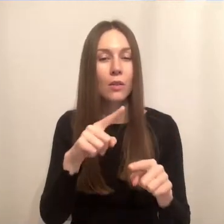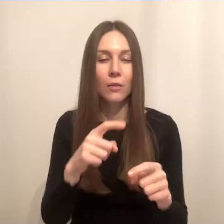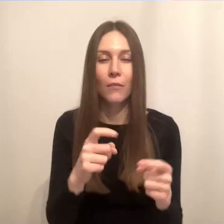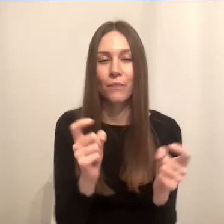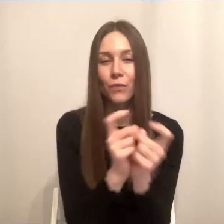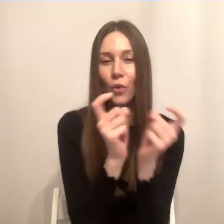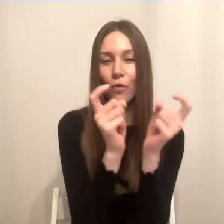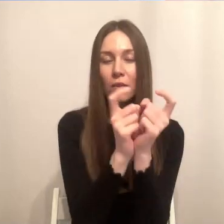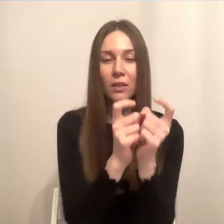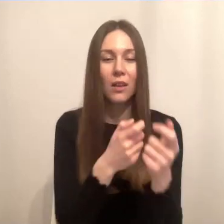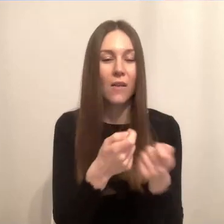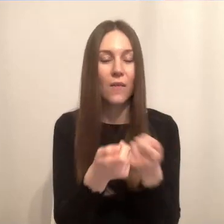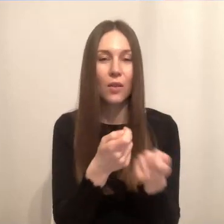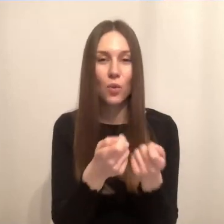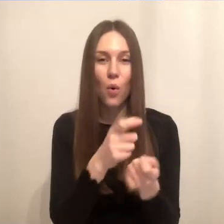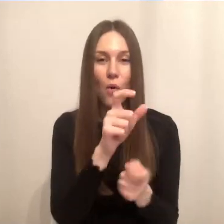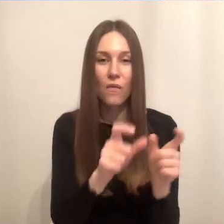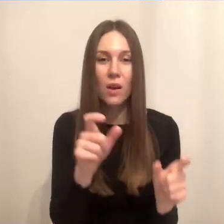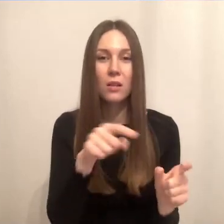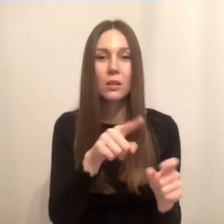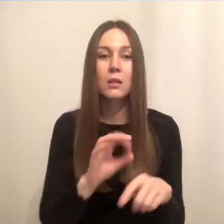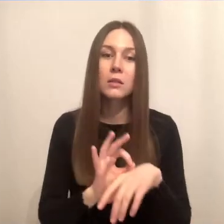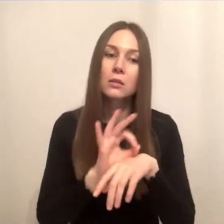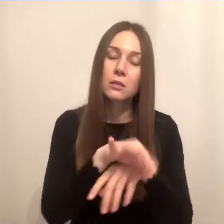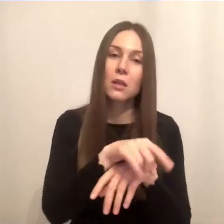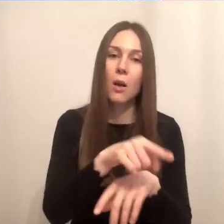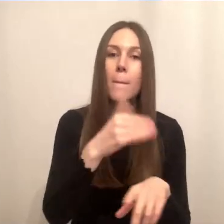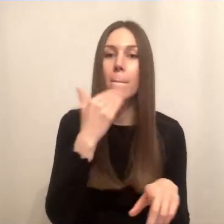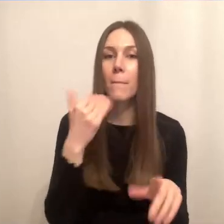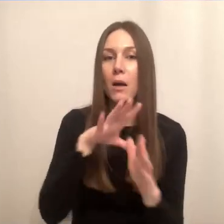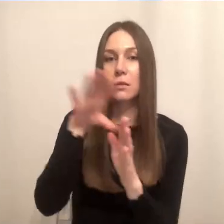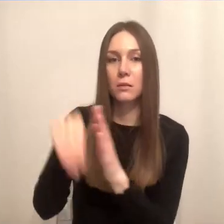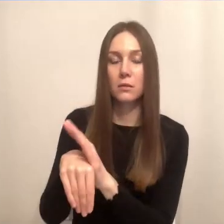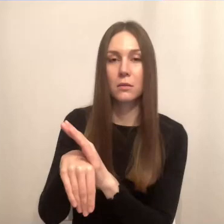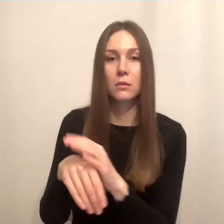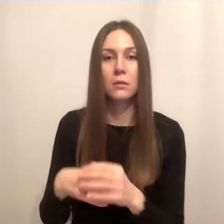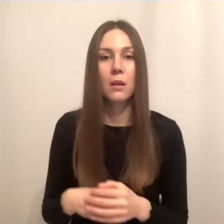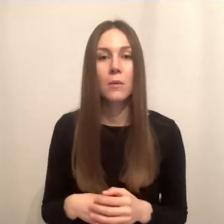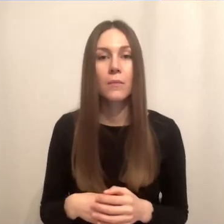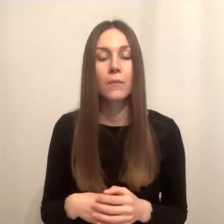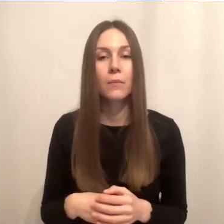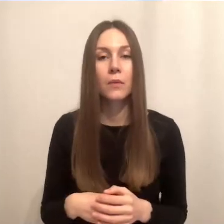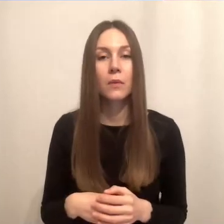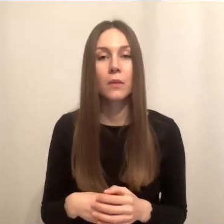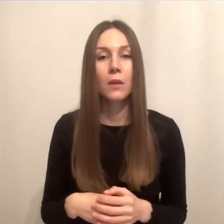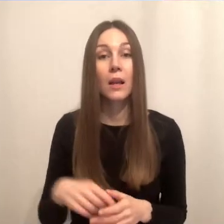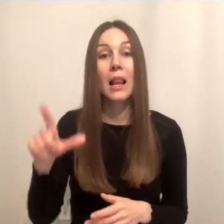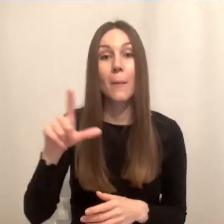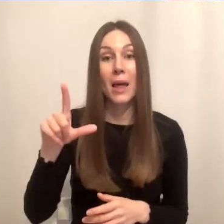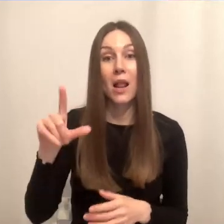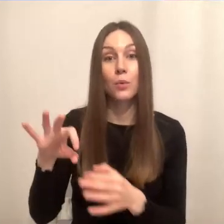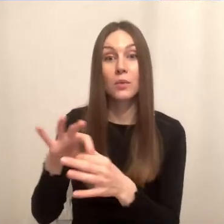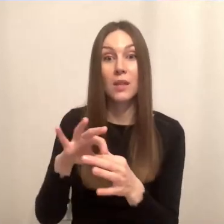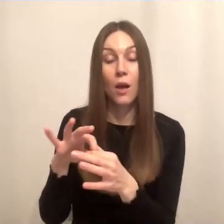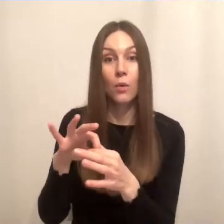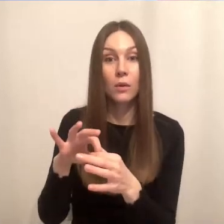tą politinį konfliktą su vadovais, kai jie buvo vos neverčiami perėti tam tikrą politinę organizaciją. Kada atėjo konkrečiai liberalų sąjūdis, konkrečiai